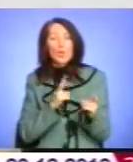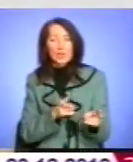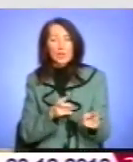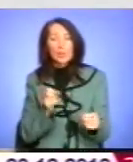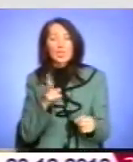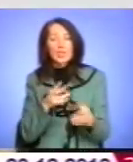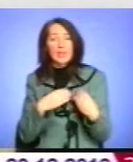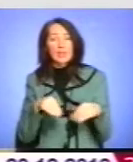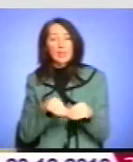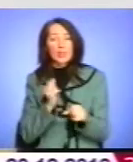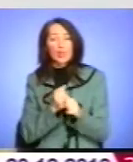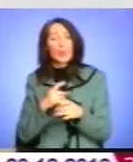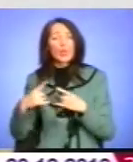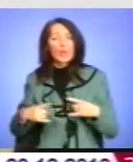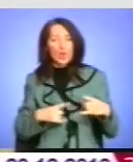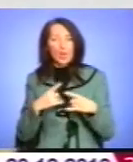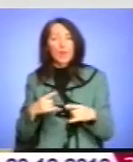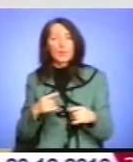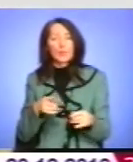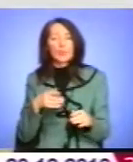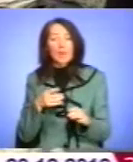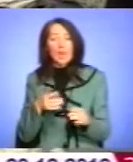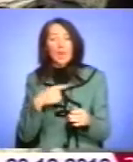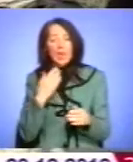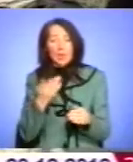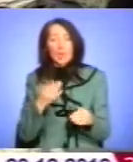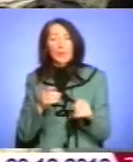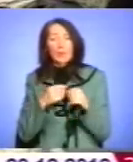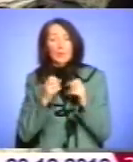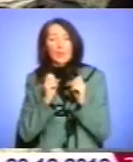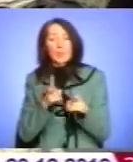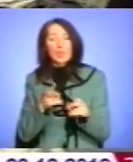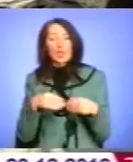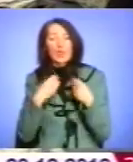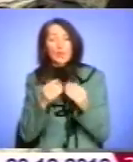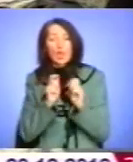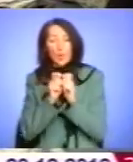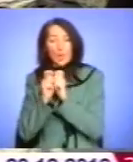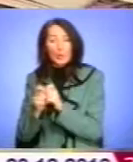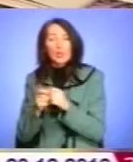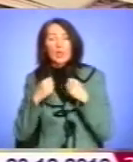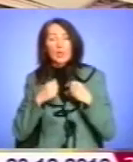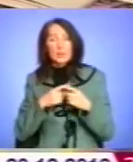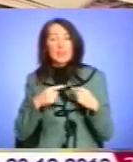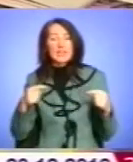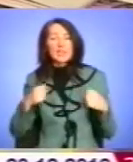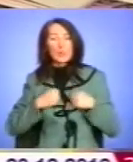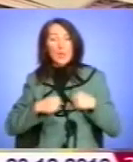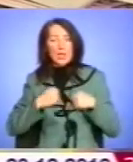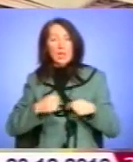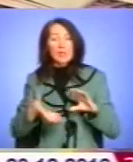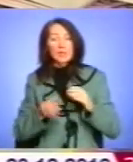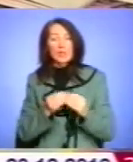пройшли флюорографію. Мотивували їх спеціальними подарунковими пакетами із засобами гігієни. В результаті виявили